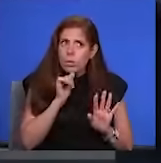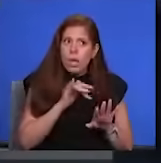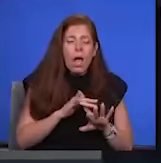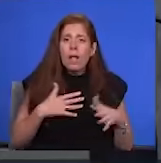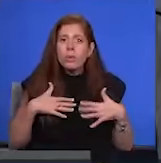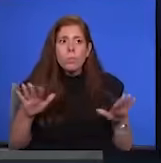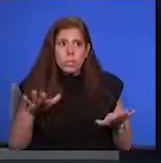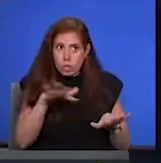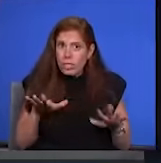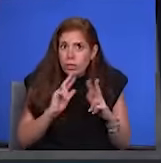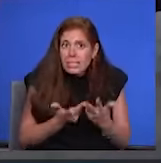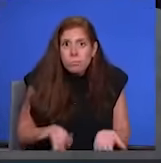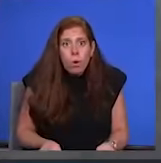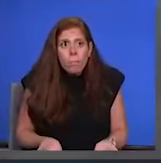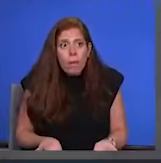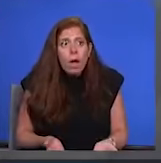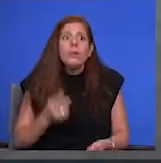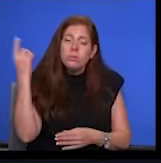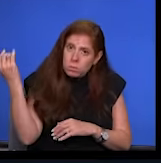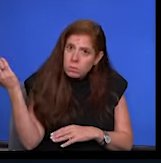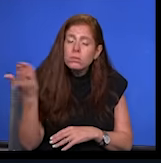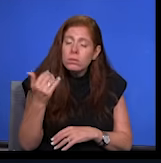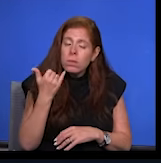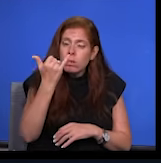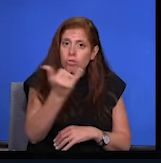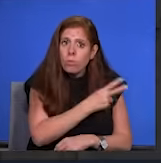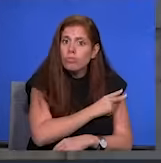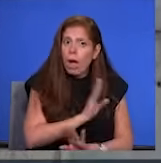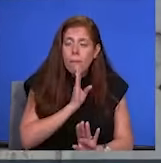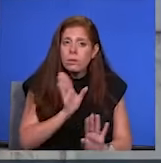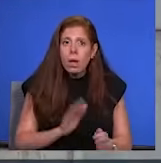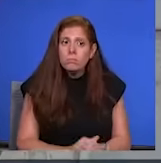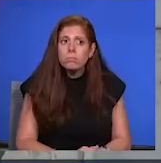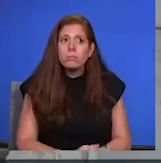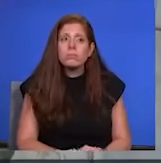זה שטח ציבורי, מה? תזמין משטרה, אז תזמין משטרה.